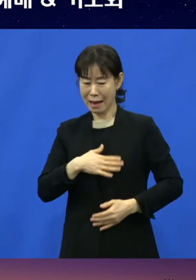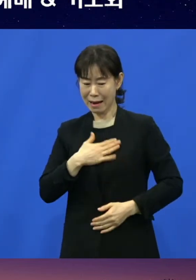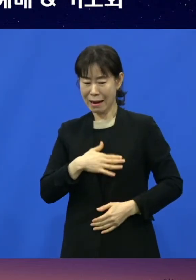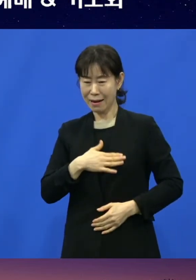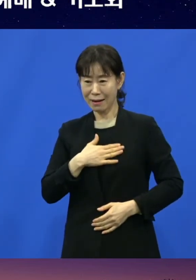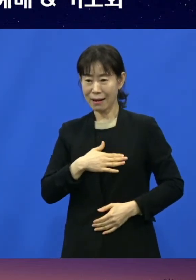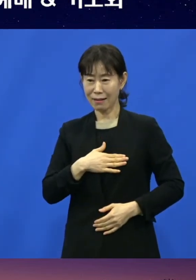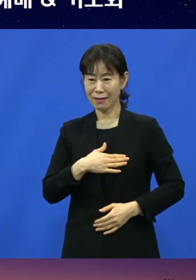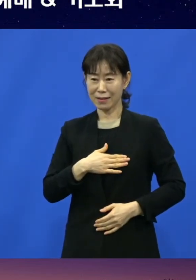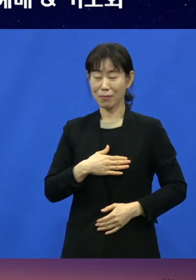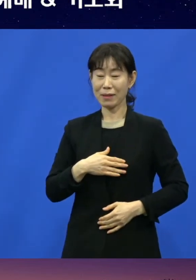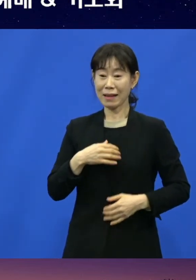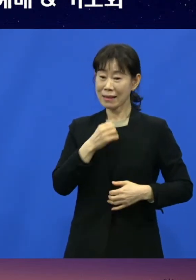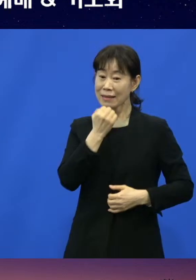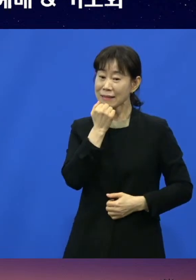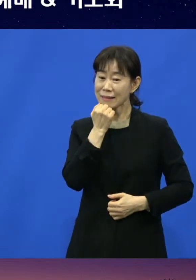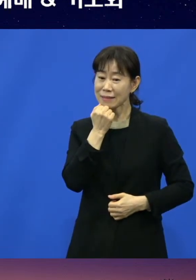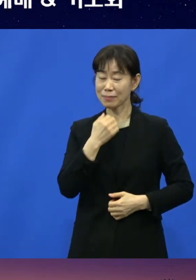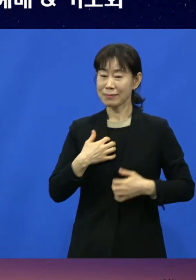싱글벙글해요.